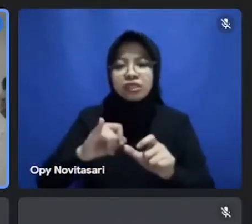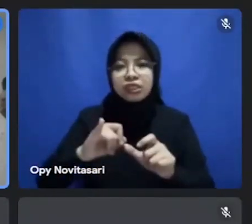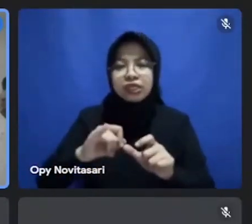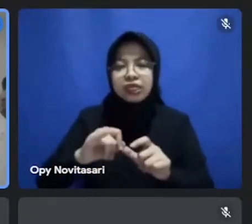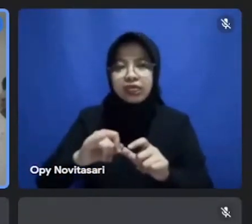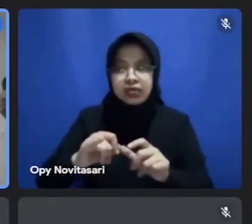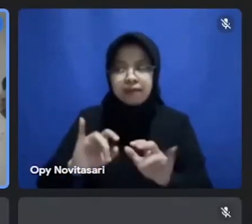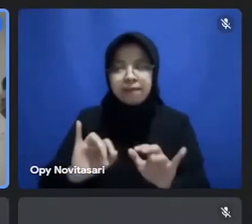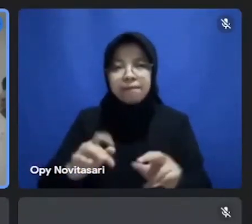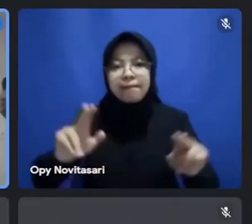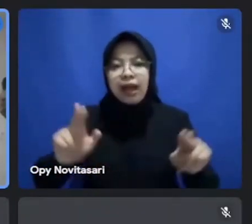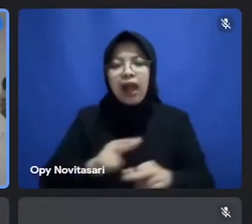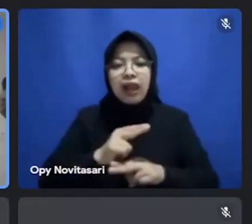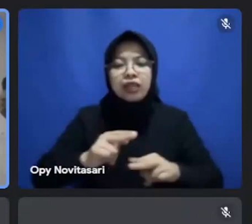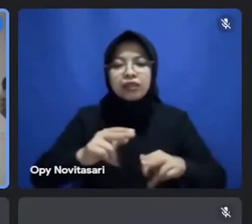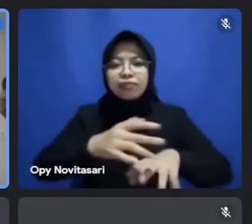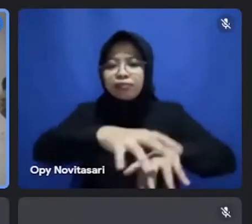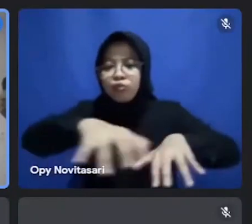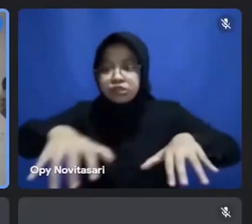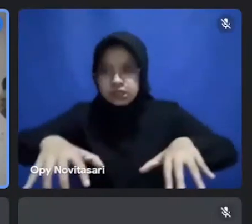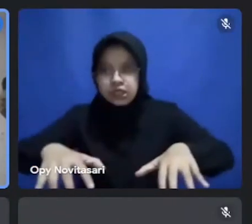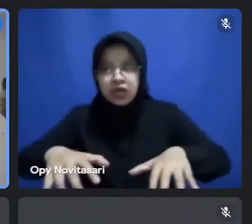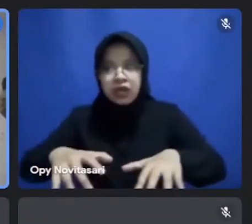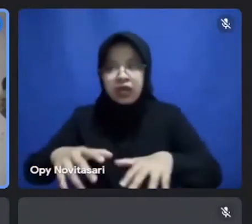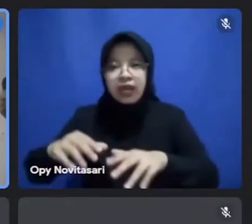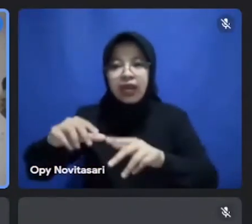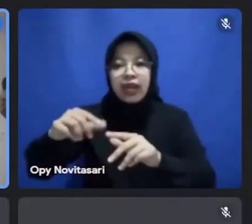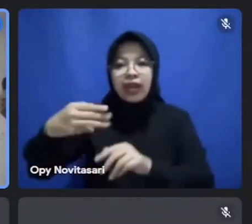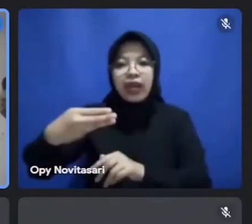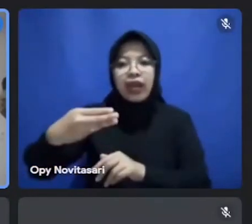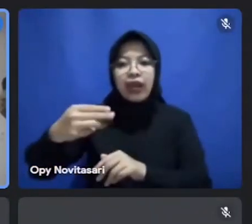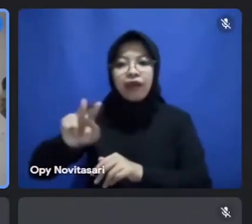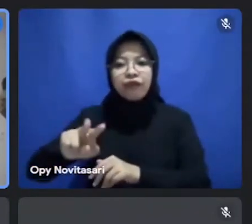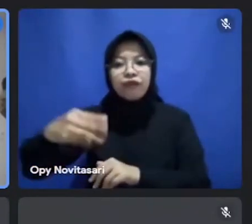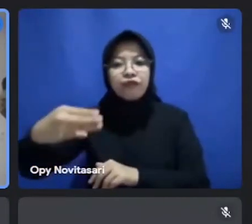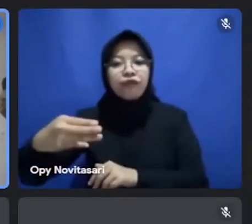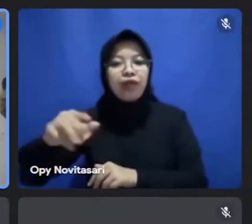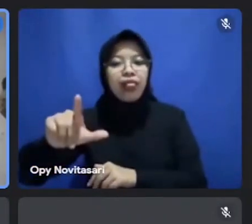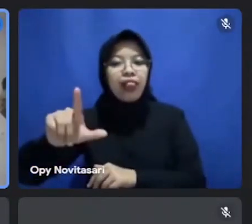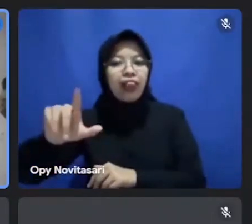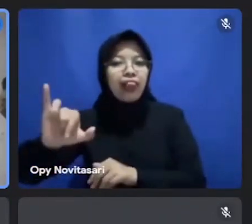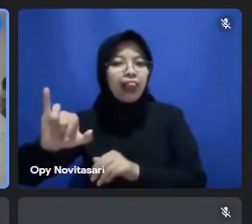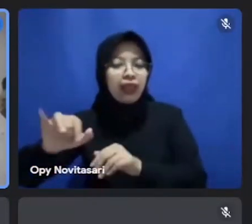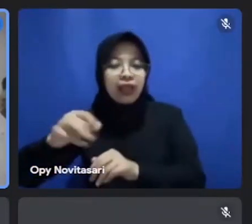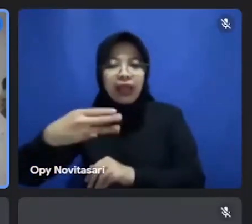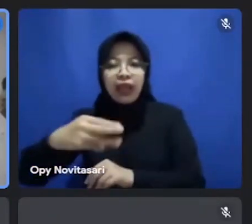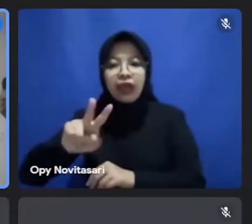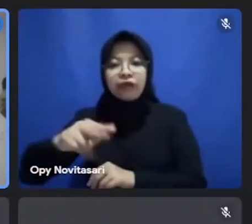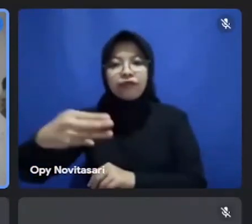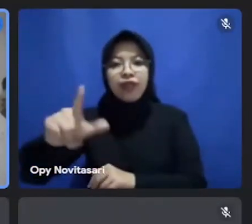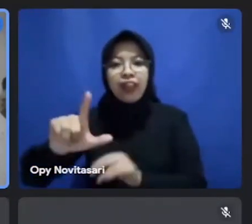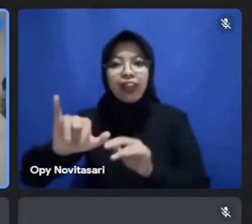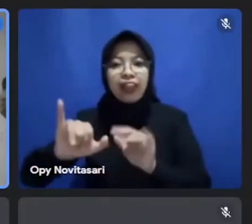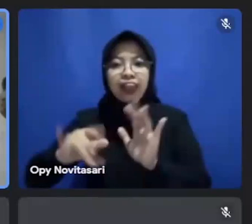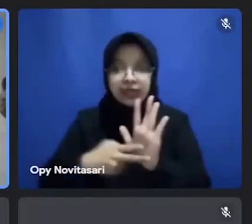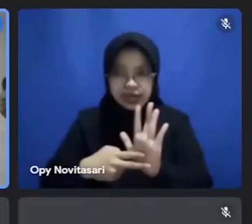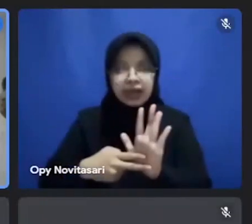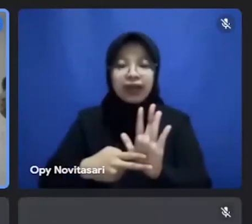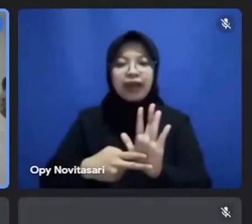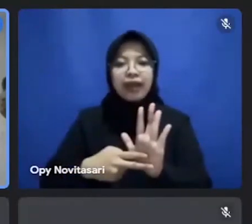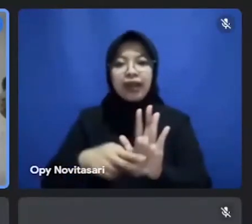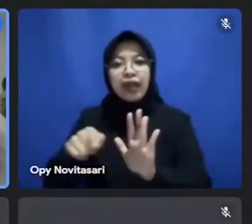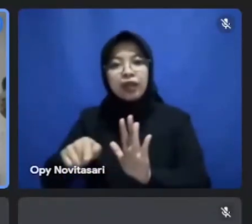apa apakah kasus itu juga bisa dilihat sebagai eh salah satu dari contoh Bagaimana